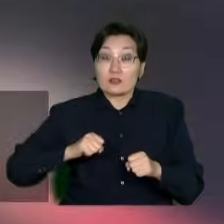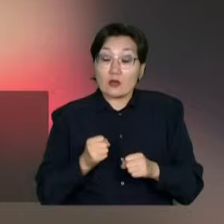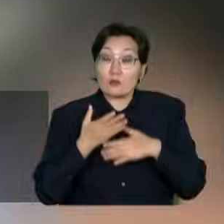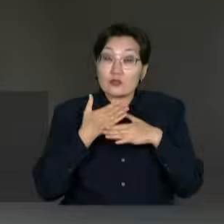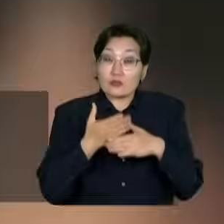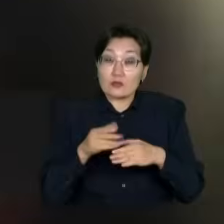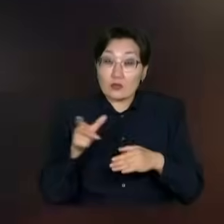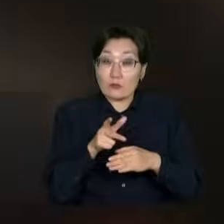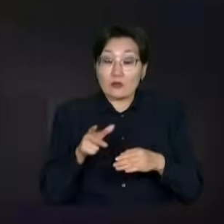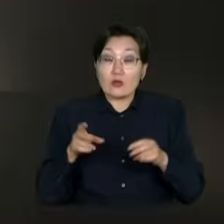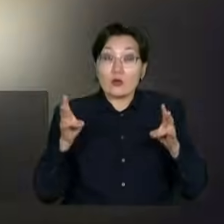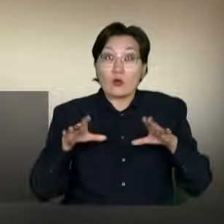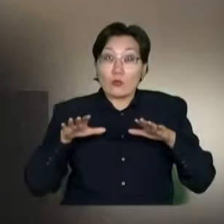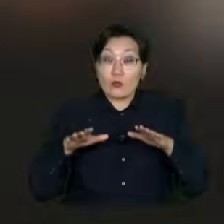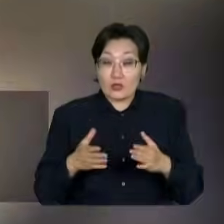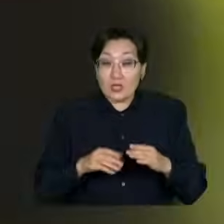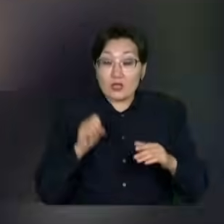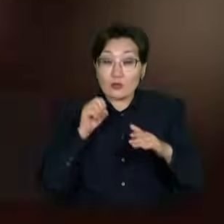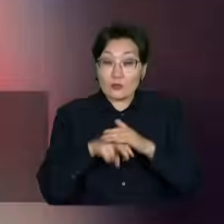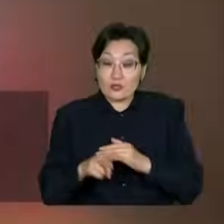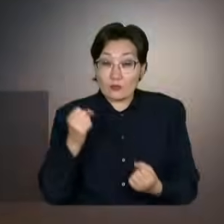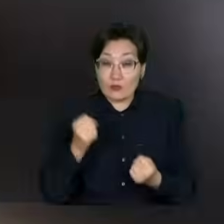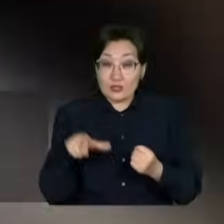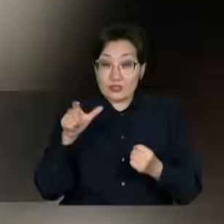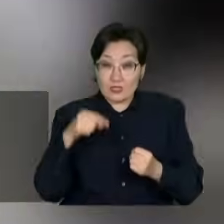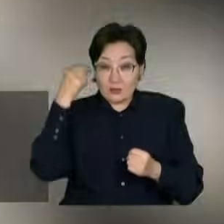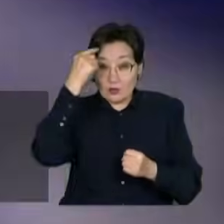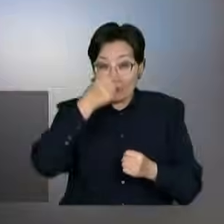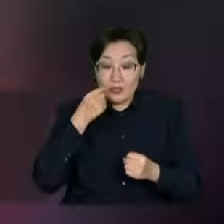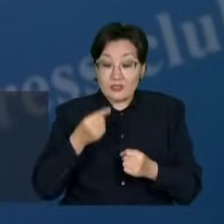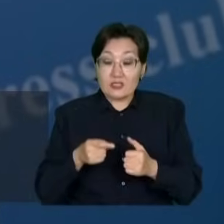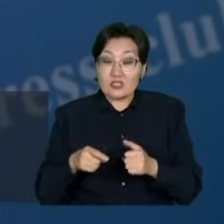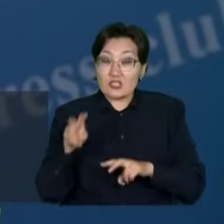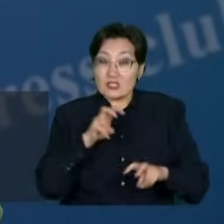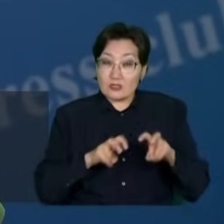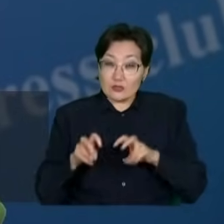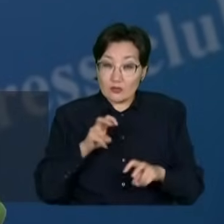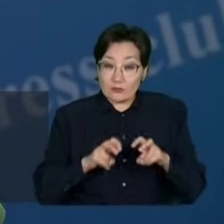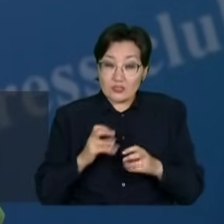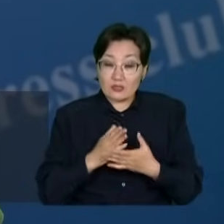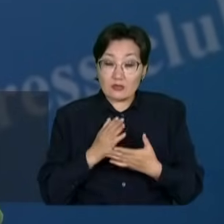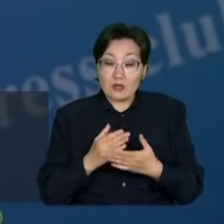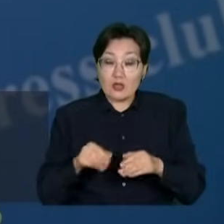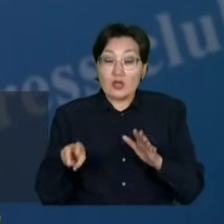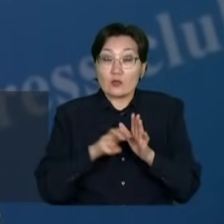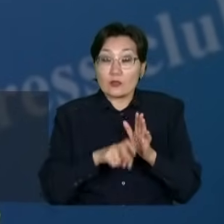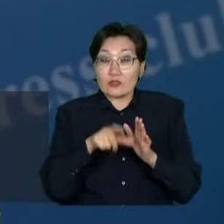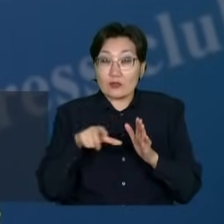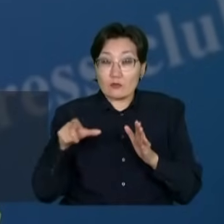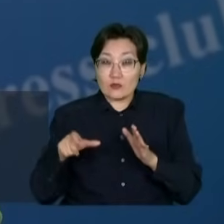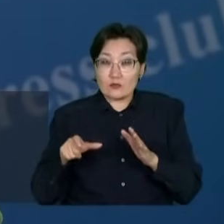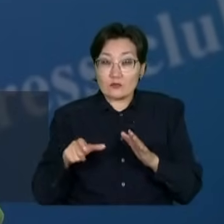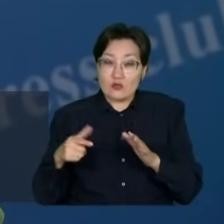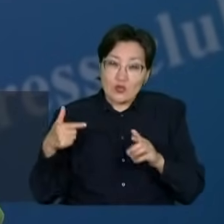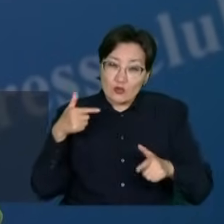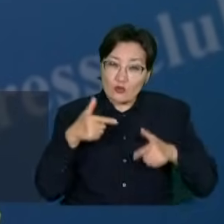арқасында оқиға орнынан қашып құтылыпты. Қазір жүргізушінің жеке басы анықталған. Жолаушылар қоқаңлық